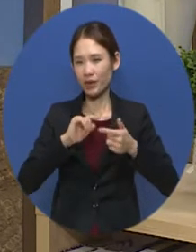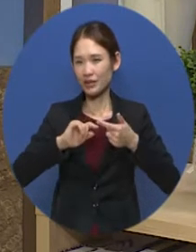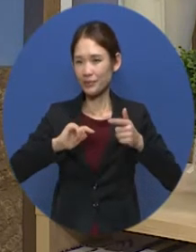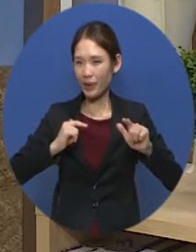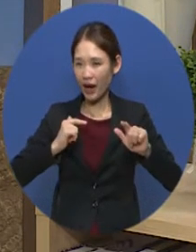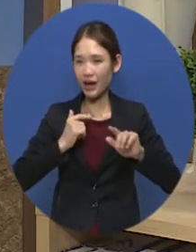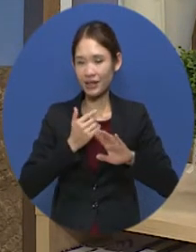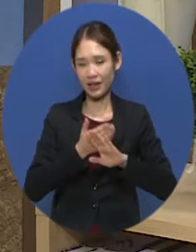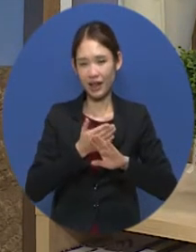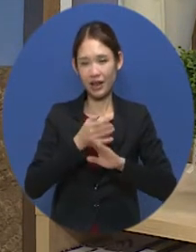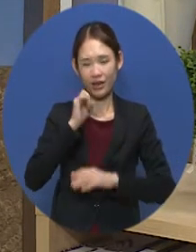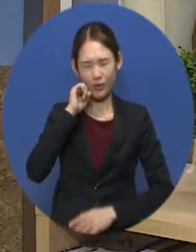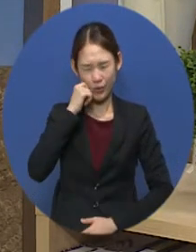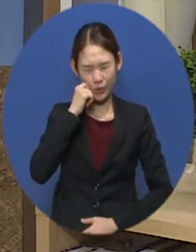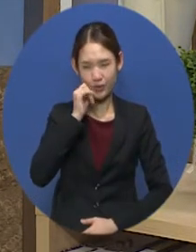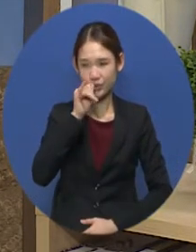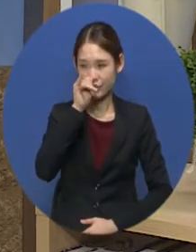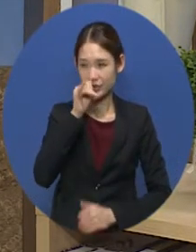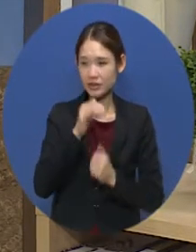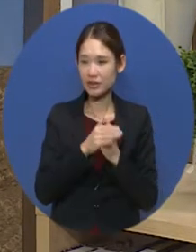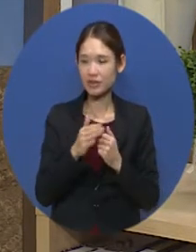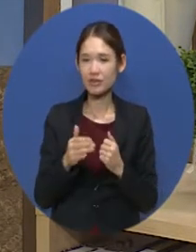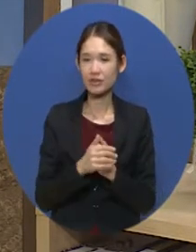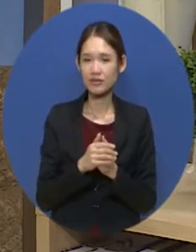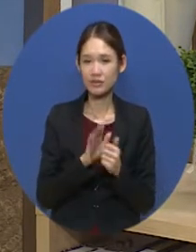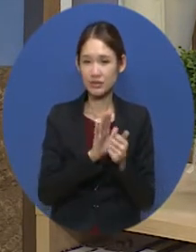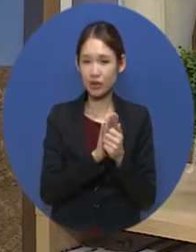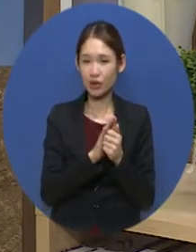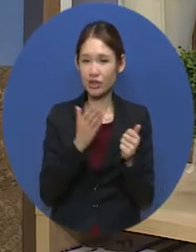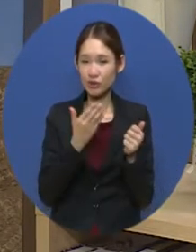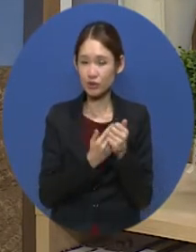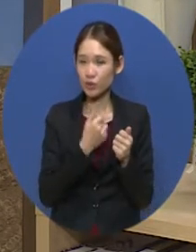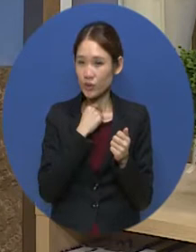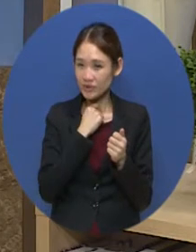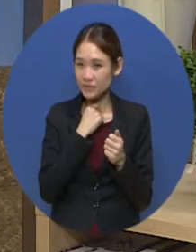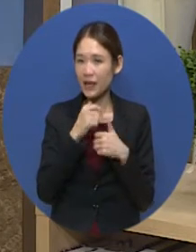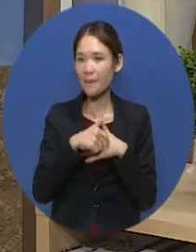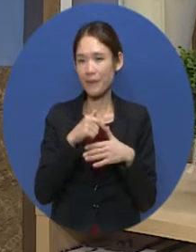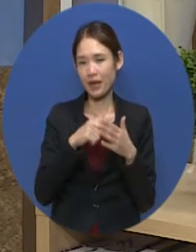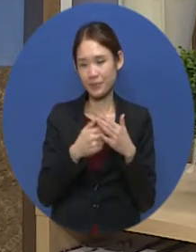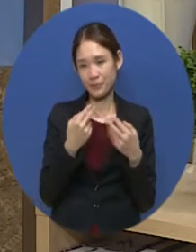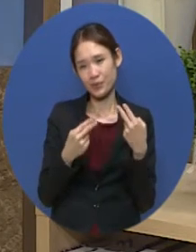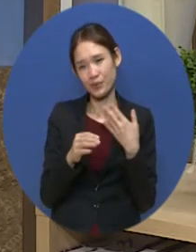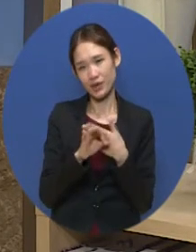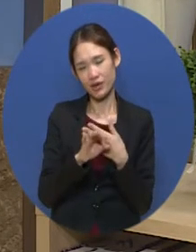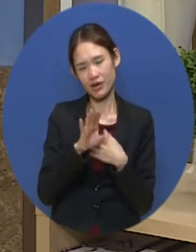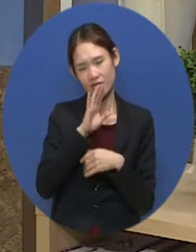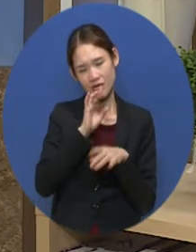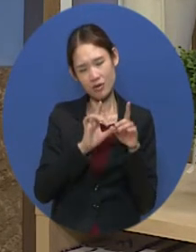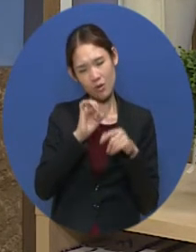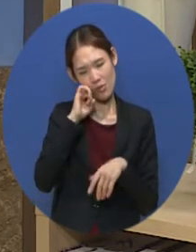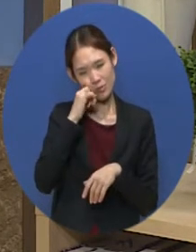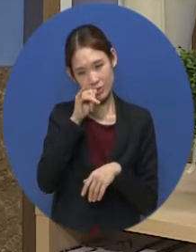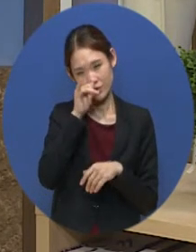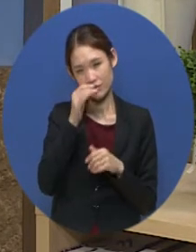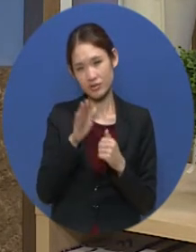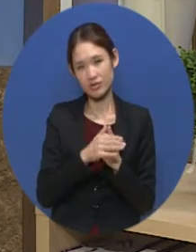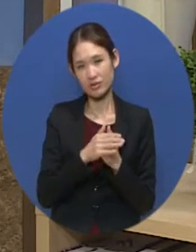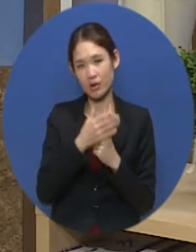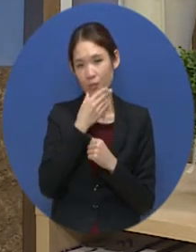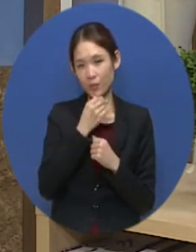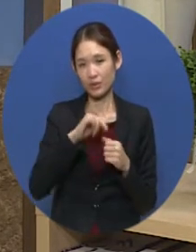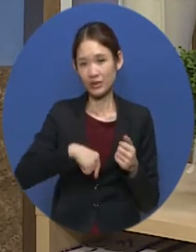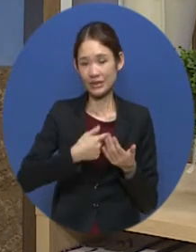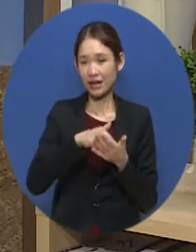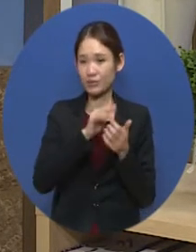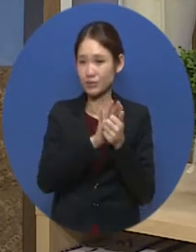현실적으로는 그런 게 조금 어려울 수가 있으니까 지원을 하고 싶은 그 마음에 비해서는 네. 현실적인 어려움이 있을 텐데 이런 복지와 자립